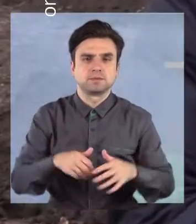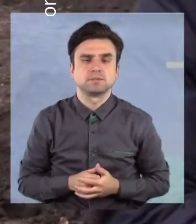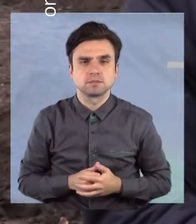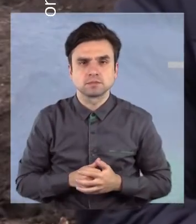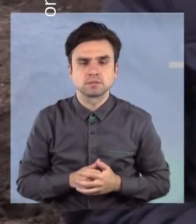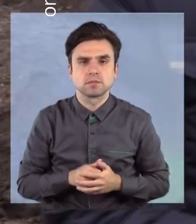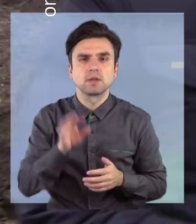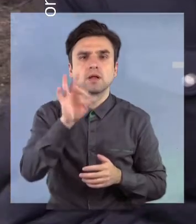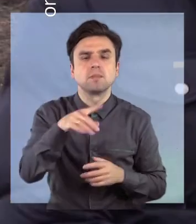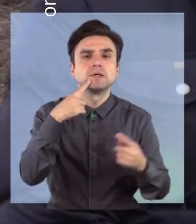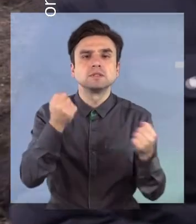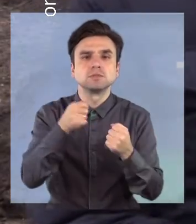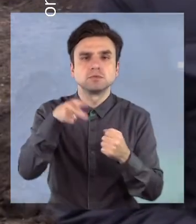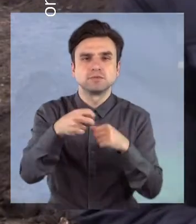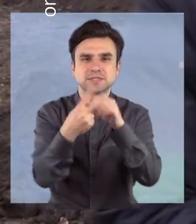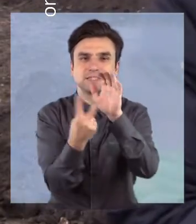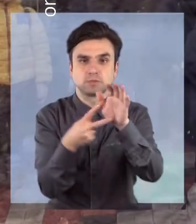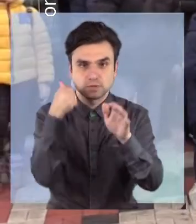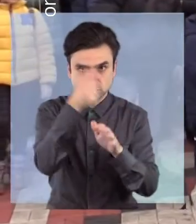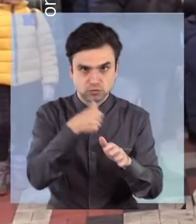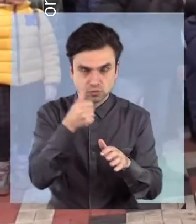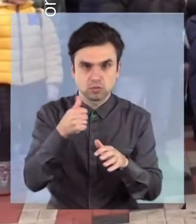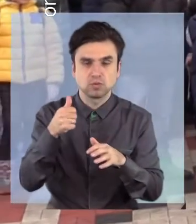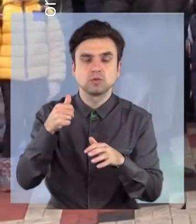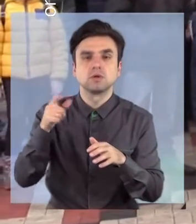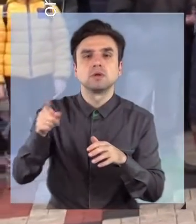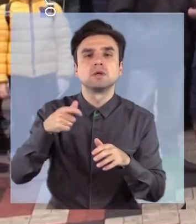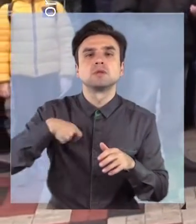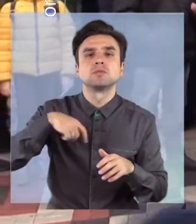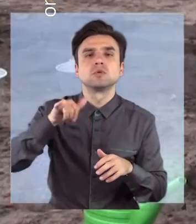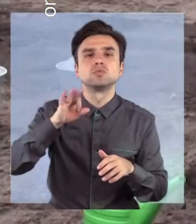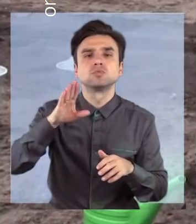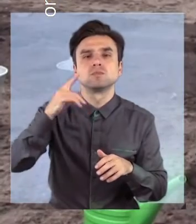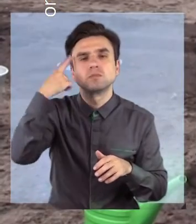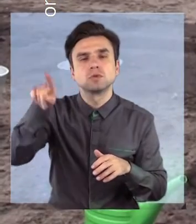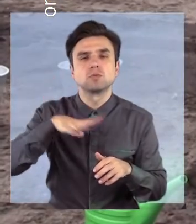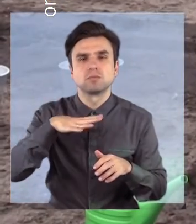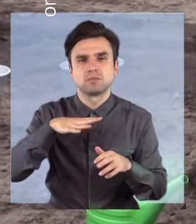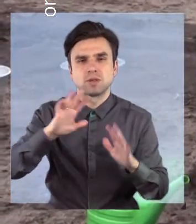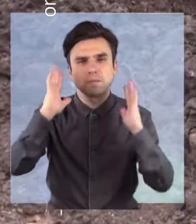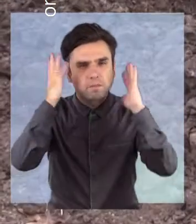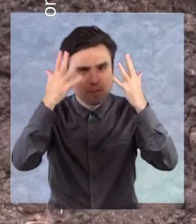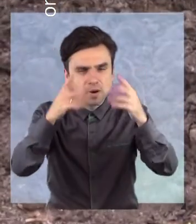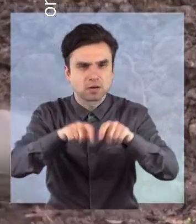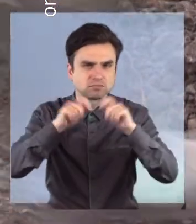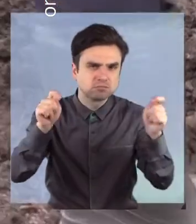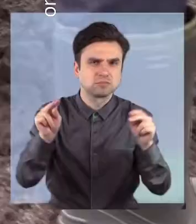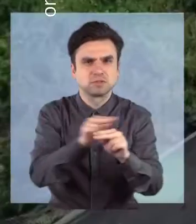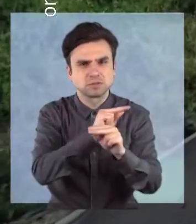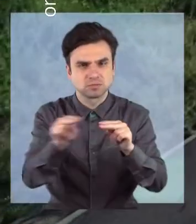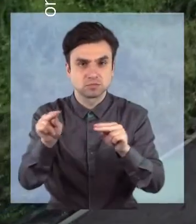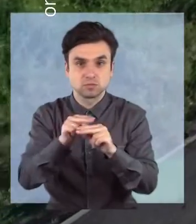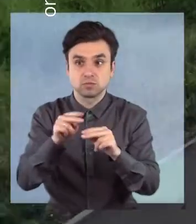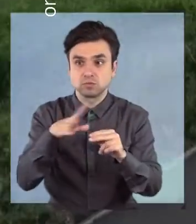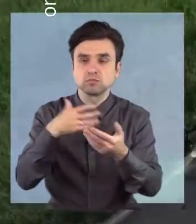2017-го автор проекту реконструкції Гданцівського парку Костянтин Усов разом з громадськістю та екологами висадили майже 1500 дерев шляхетних